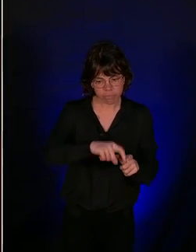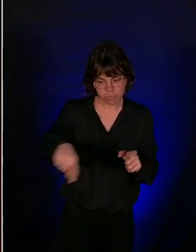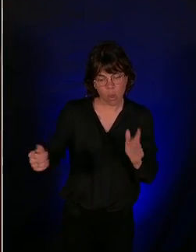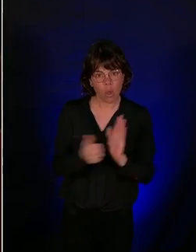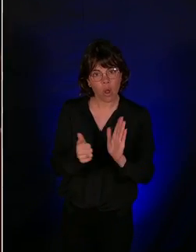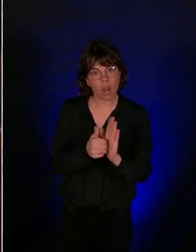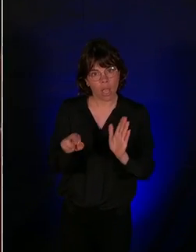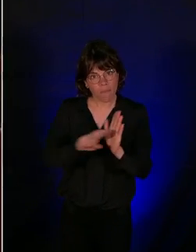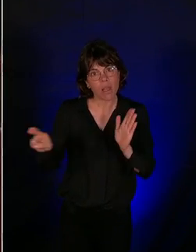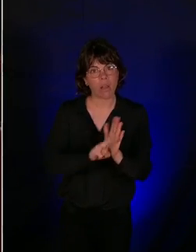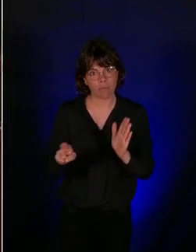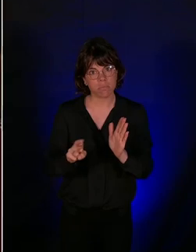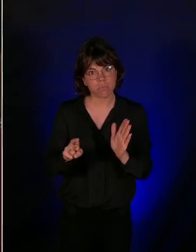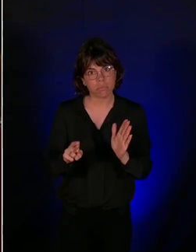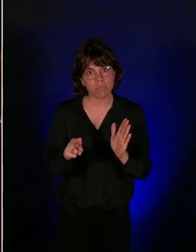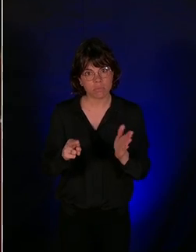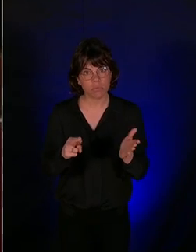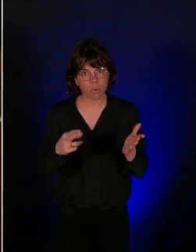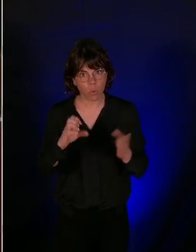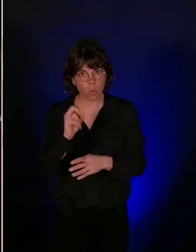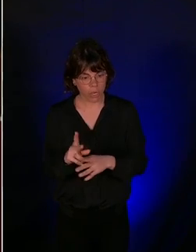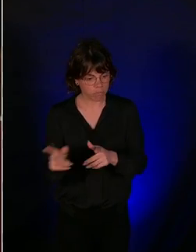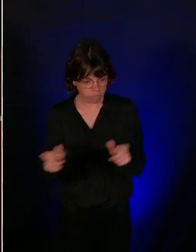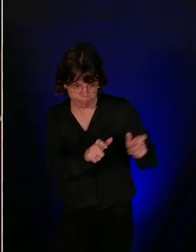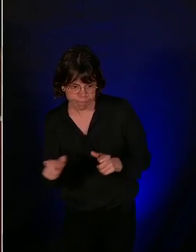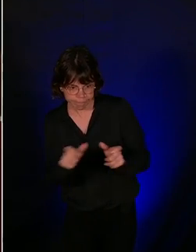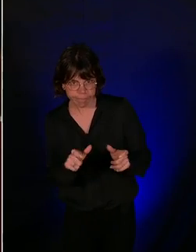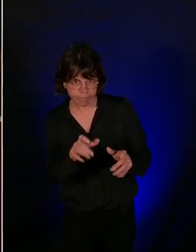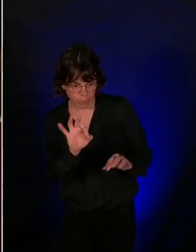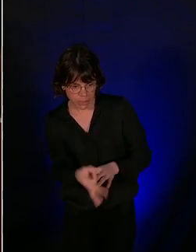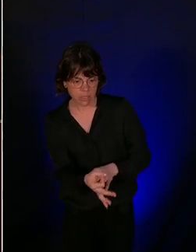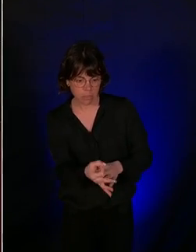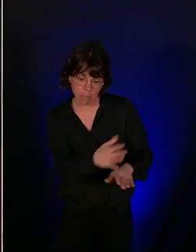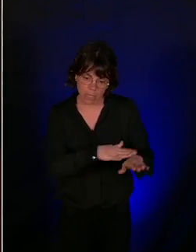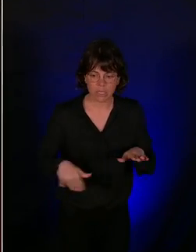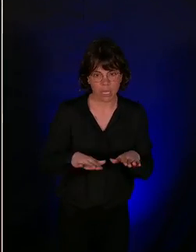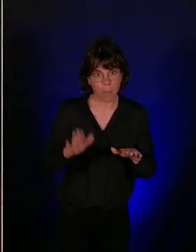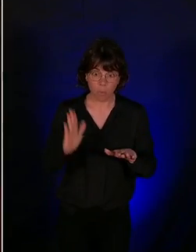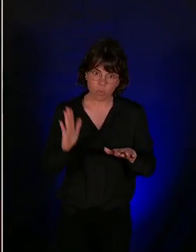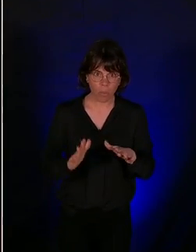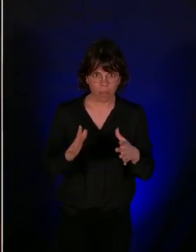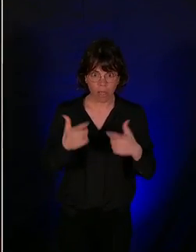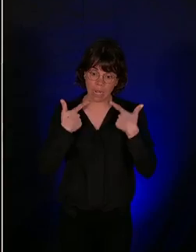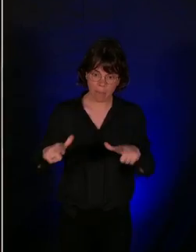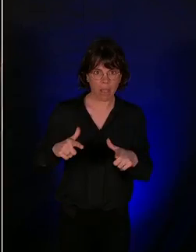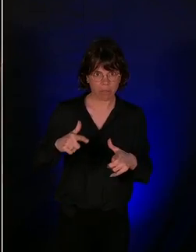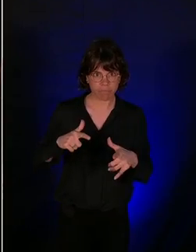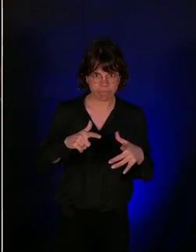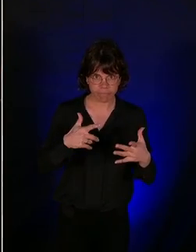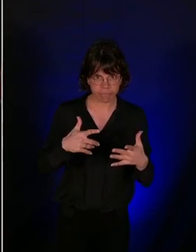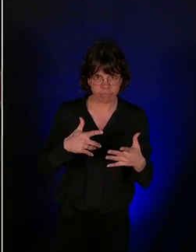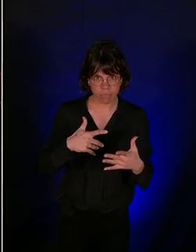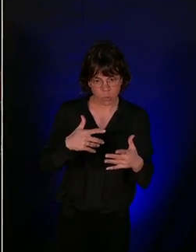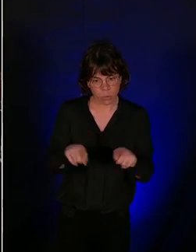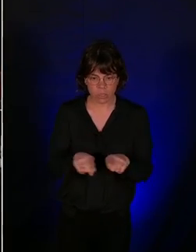référent apprécier des organisations mais nécessitant de la disponibilité tout comme la tenue